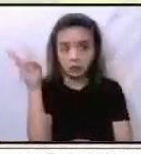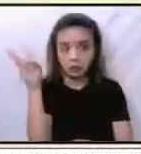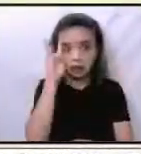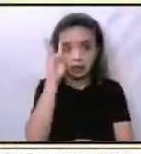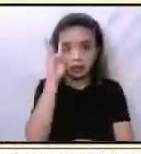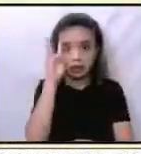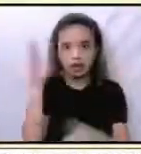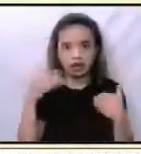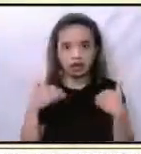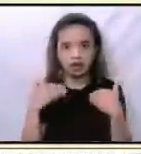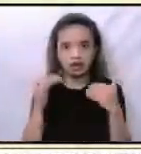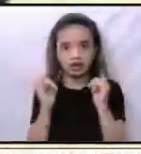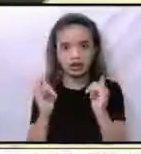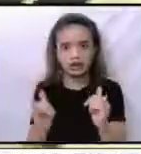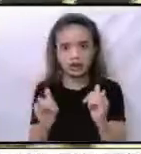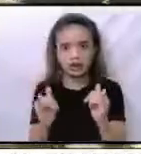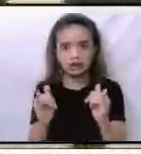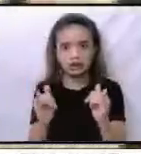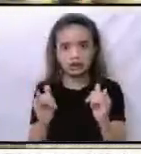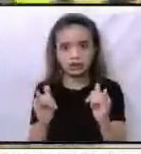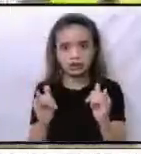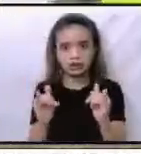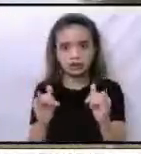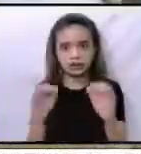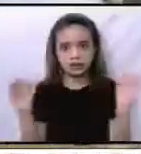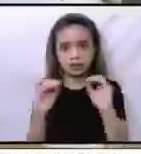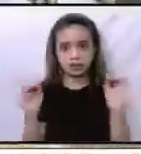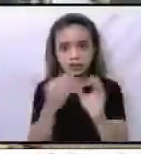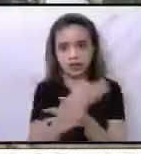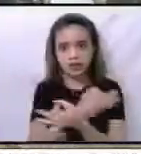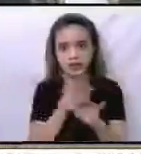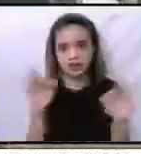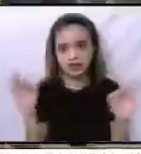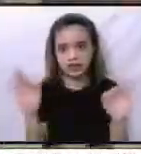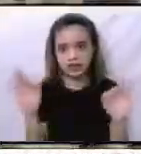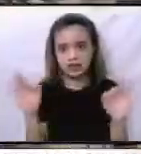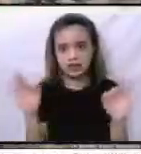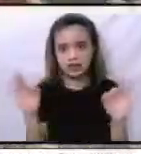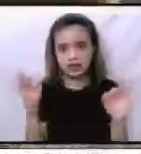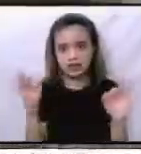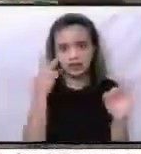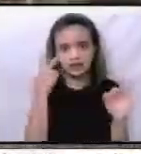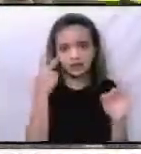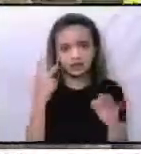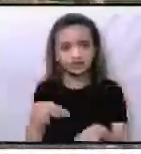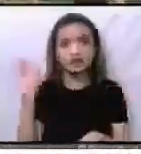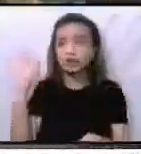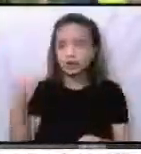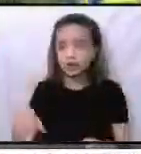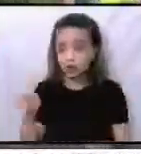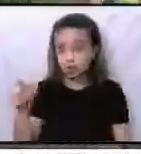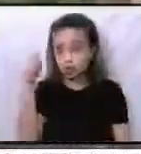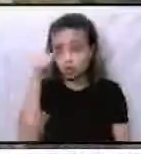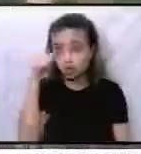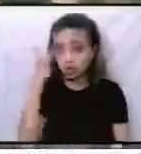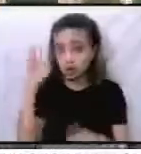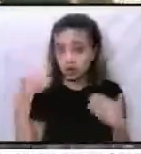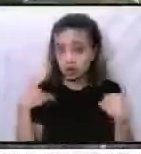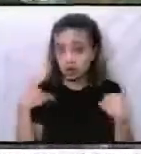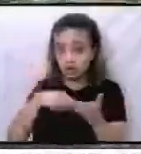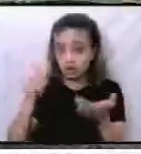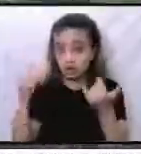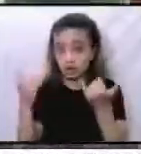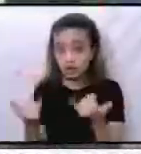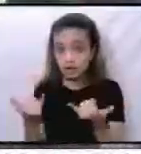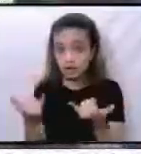pa rin, kung wala na ba libreng sakay o meron pa, or kung alam ba nilang may bayad na ngayon. Kuya, aware ba kayo may bayad na ngayong araw? Hindi pa po.